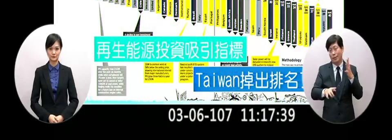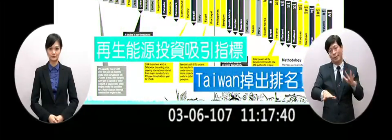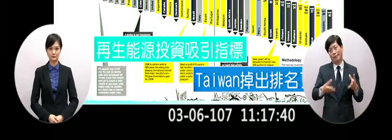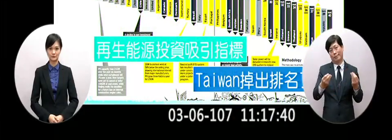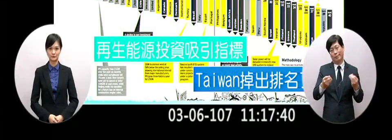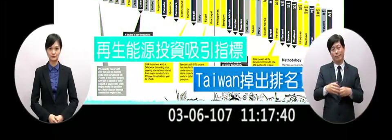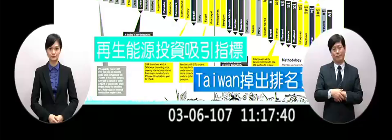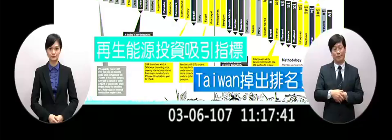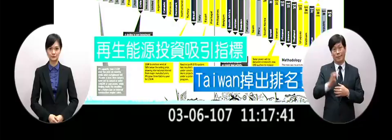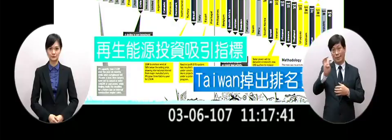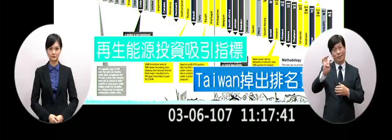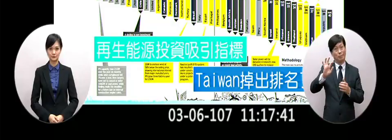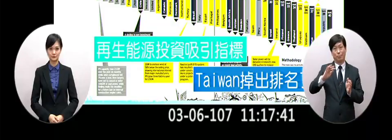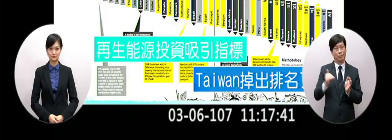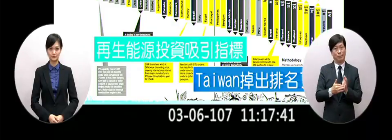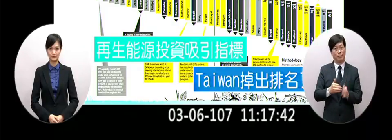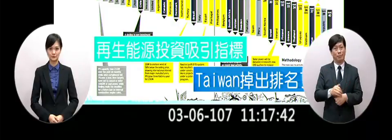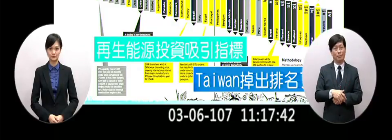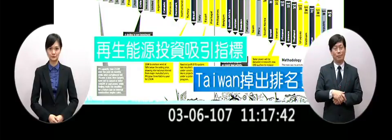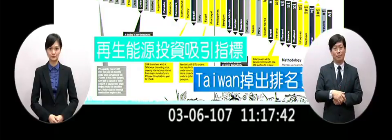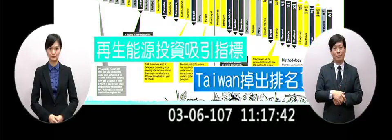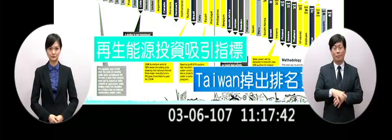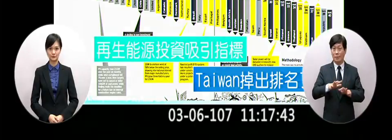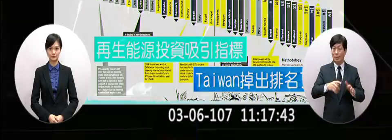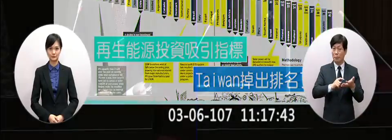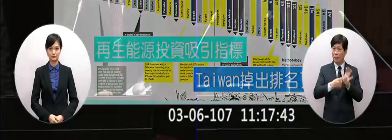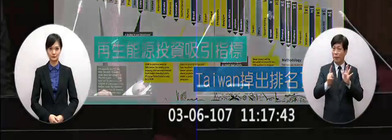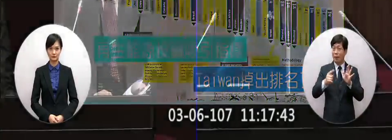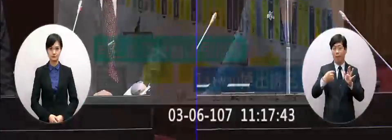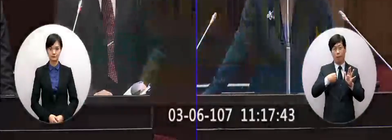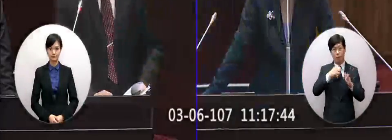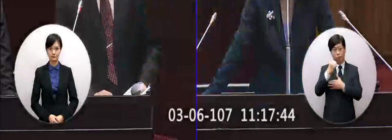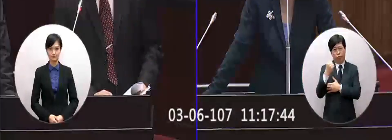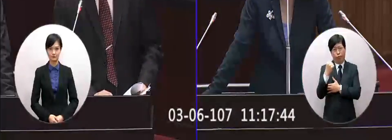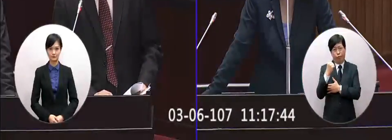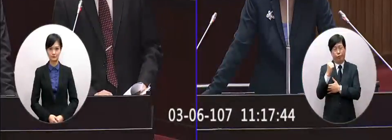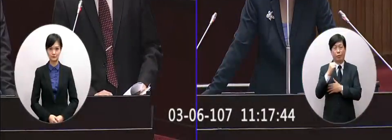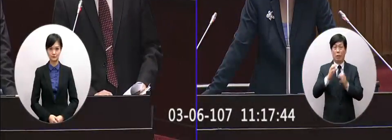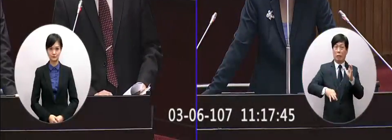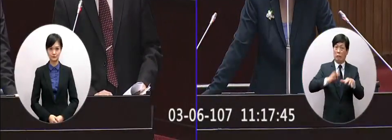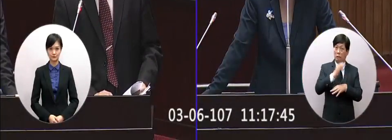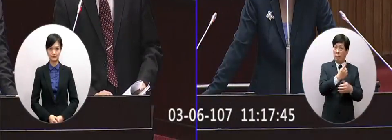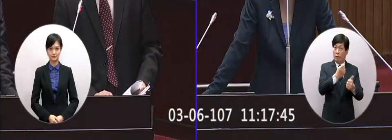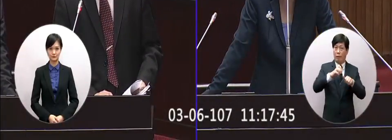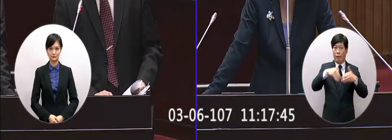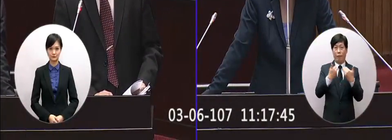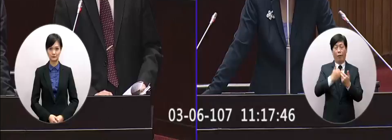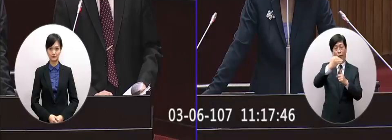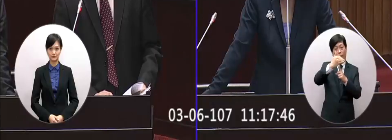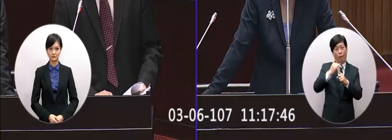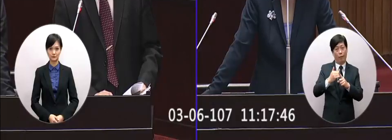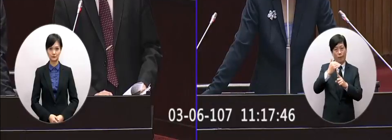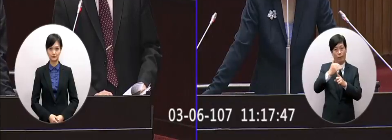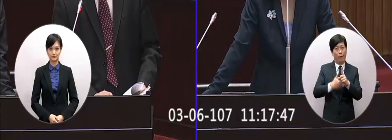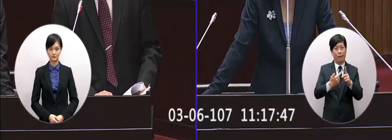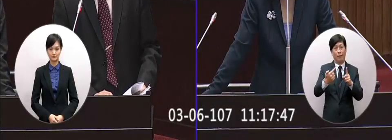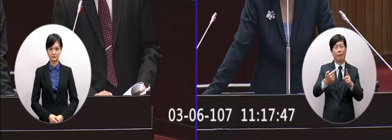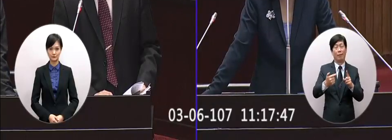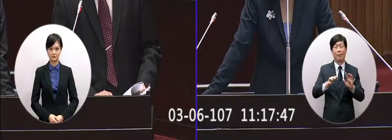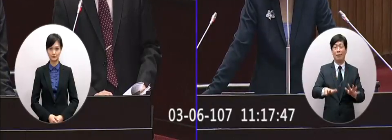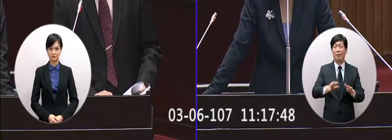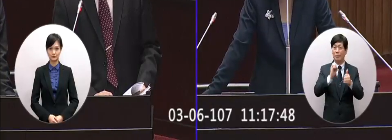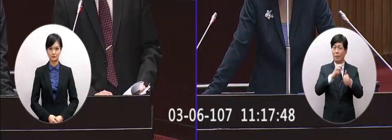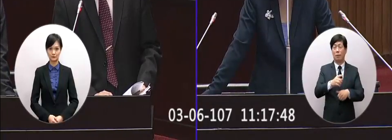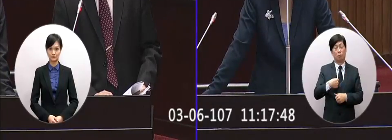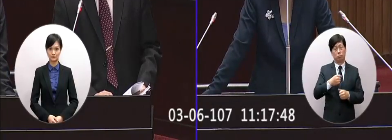啊，40名都排不上，所以你就显示出来，我们越努力，投资的吸引力就越低。那我已经说过了，